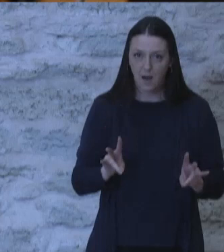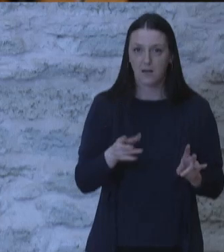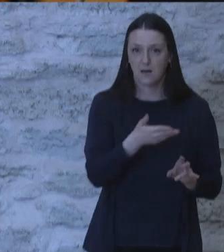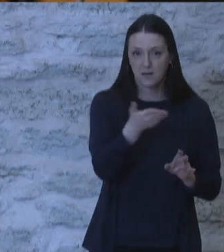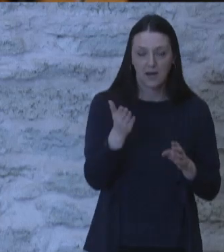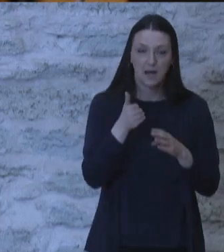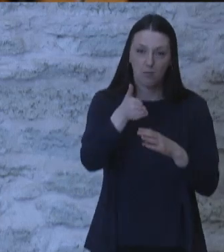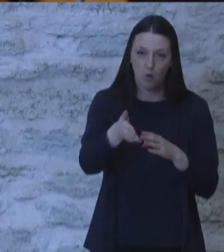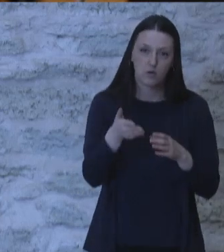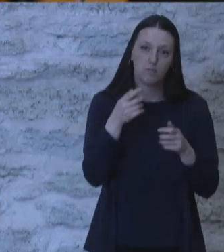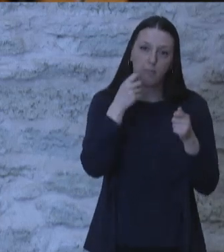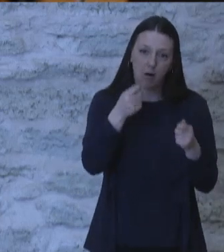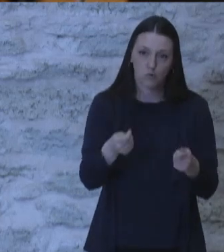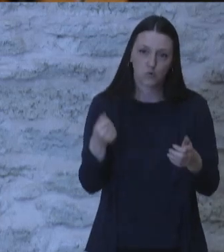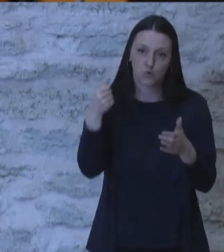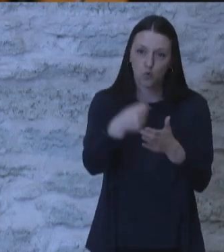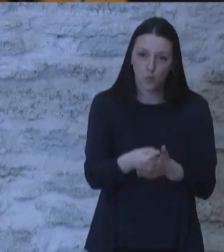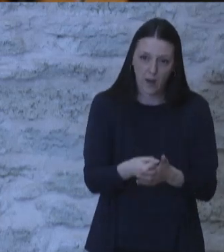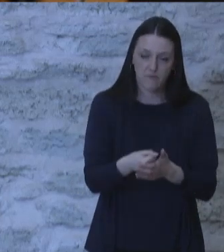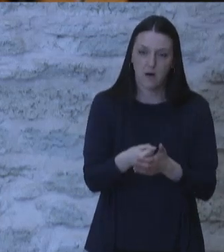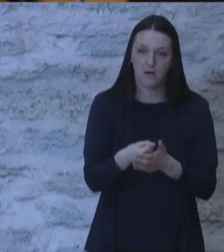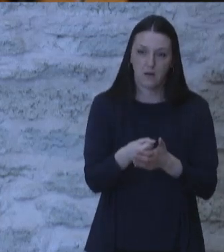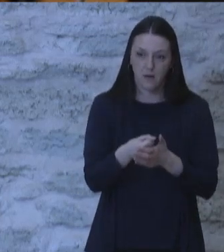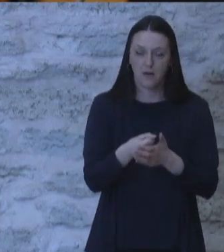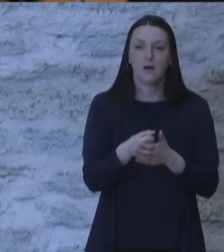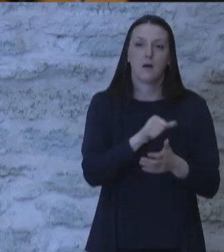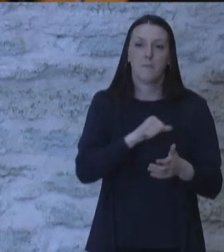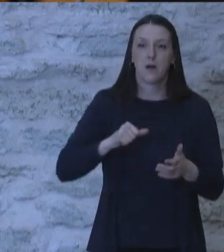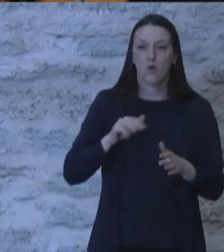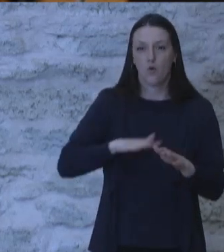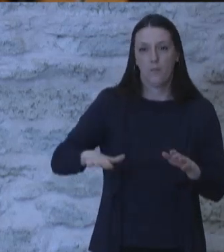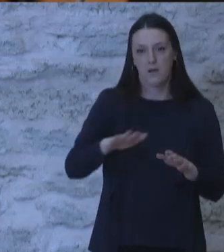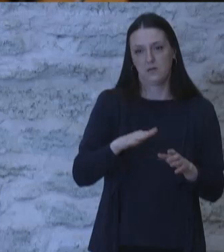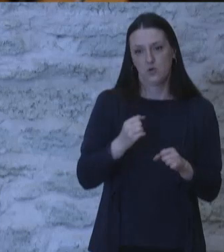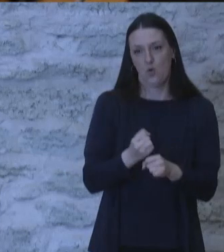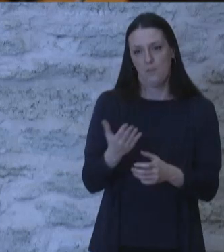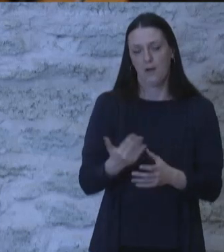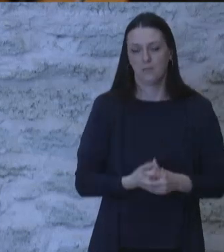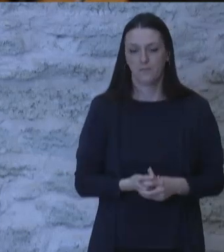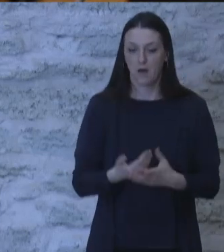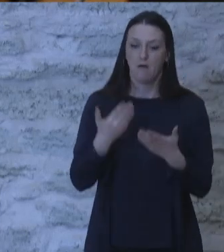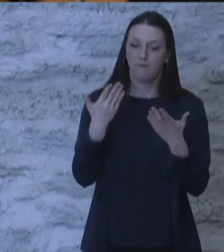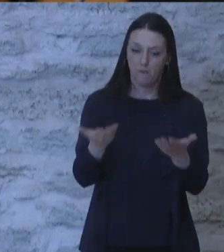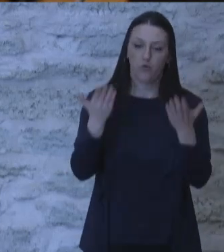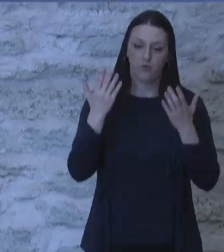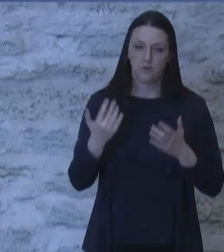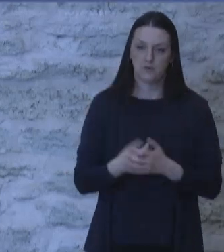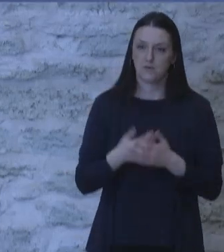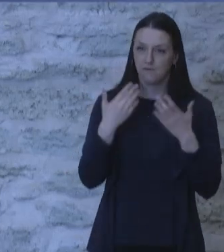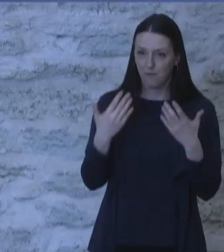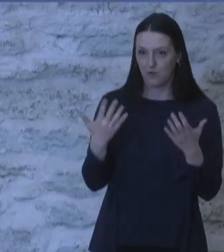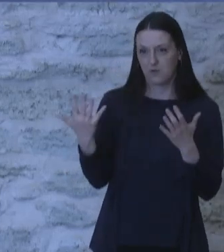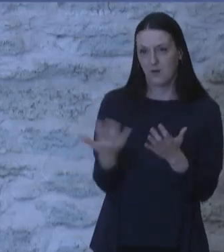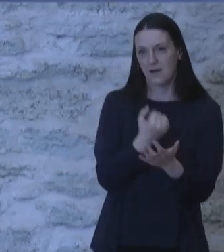väljapakudud kuu päevani põllumajandussektorisse tööle. Näete, hära Rõivas, leidsingi varem, kui selle